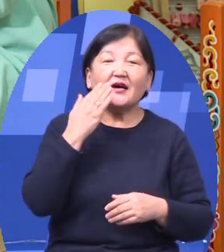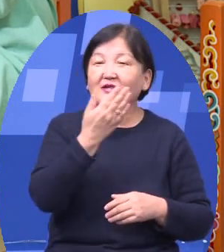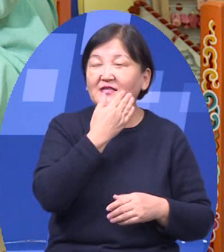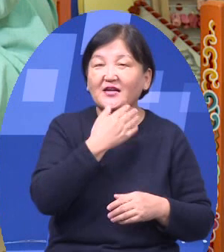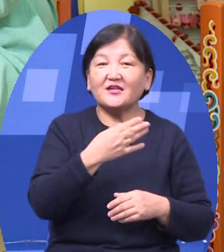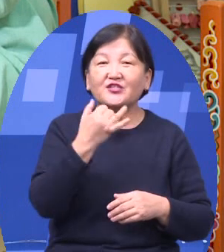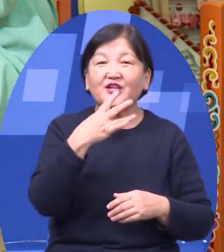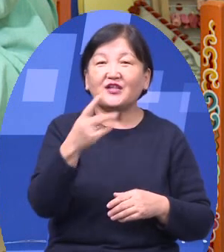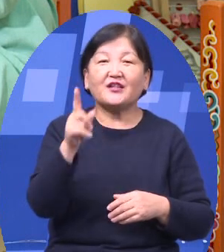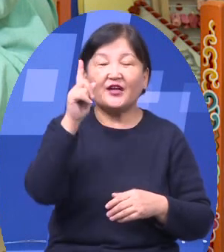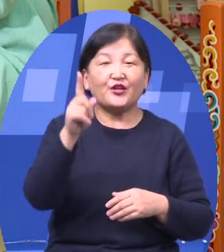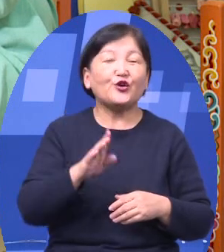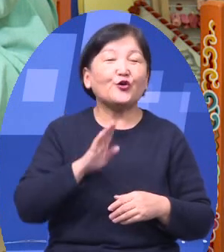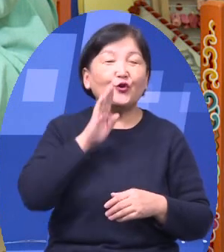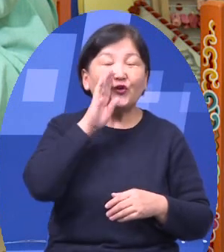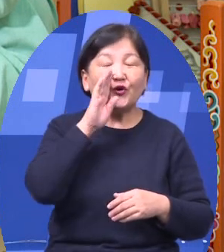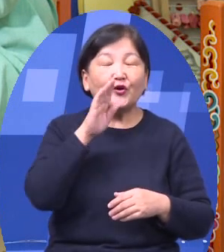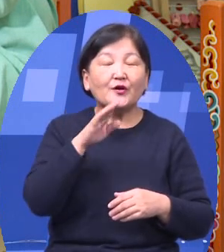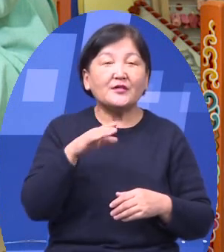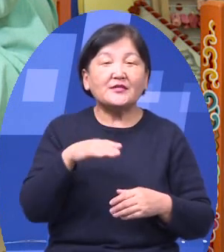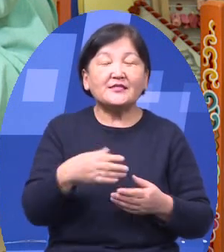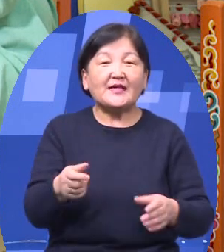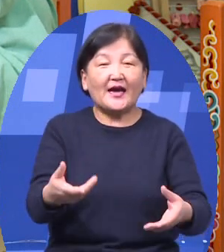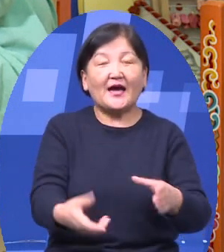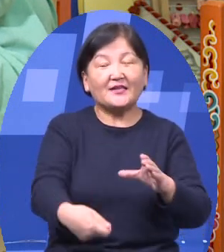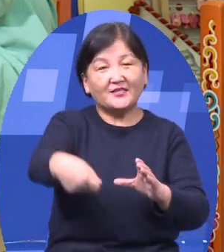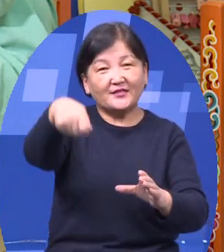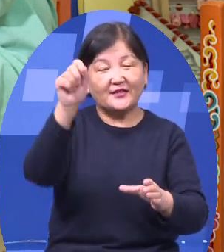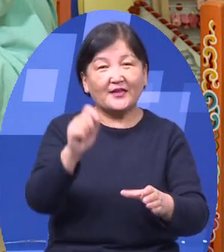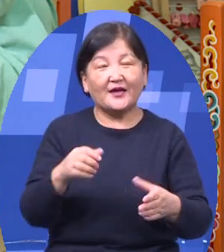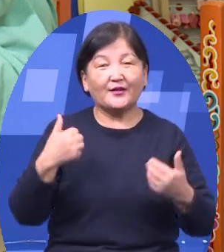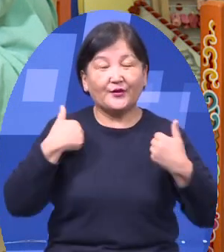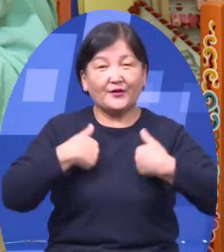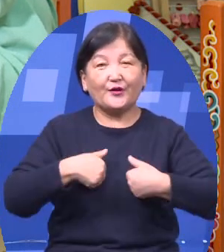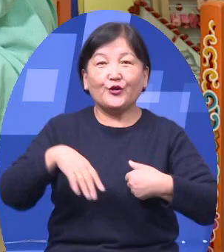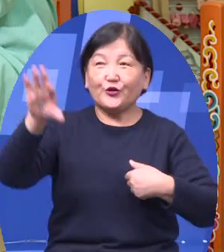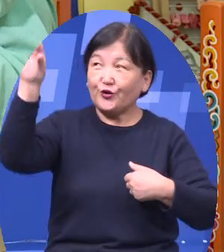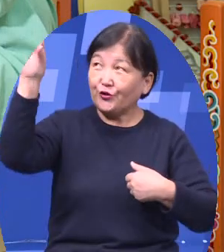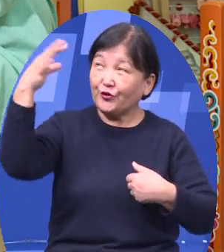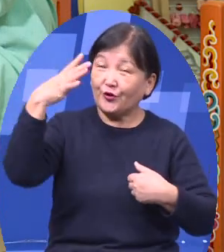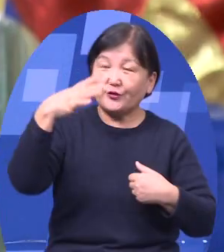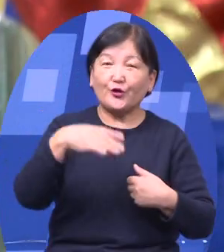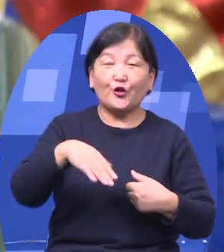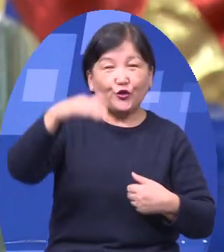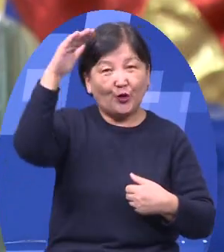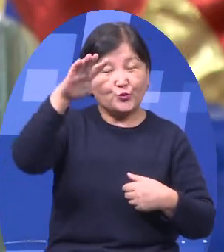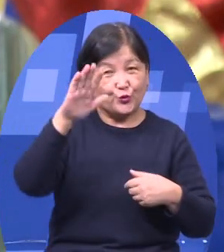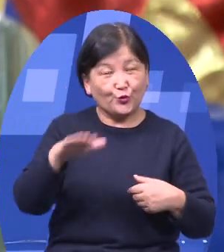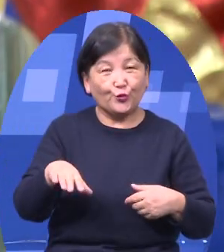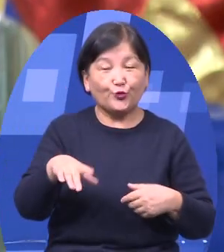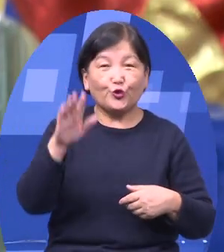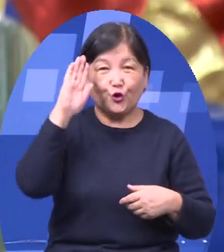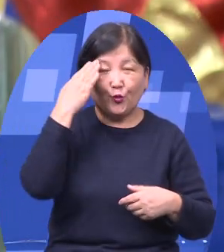өглөө цайгаан чамж гоёлоо өмсөөд тооноор нар тусгын үед томчууд хүүхдүүд